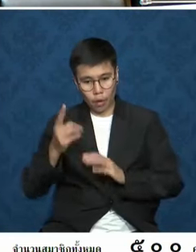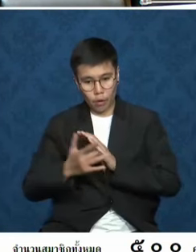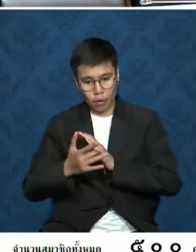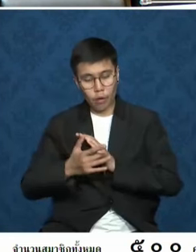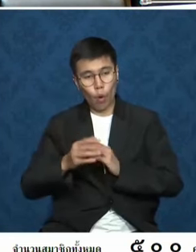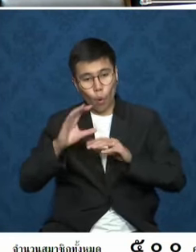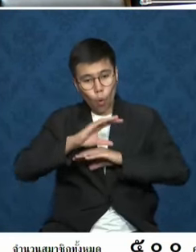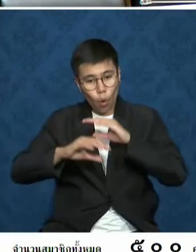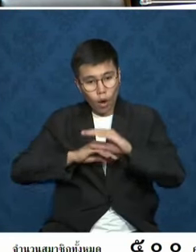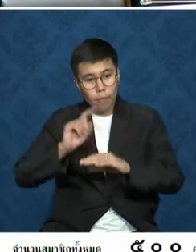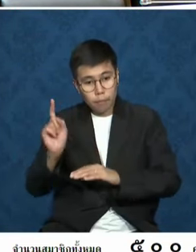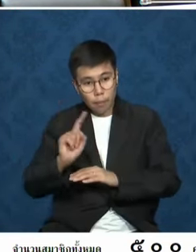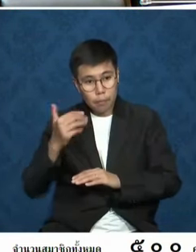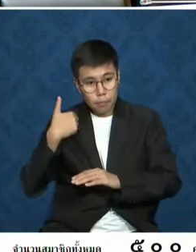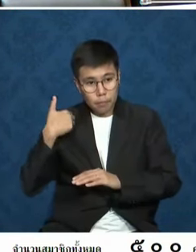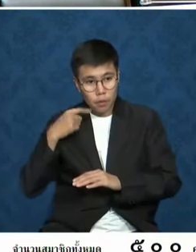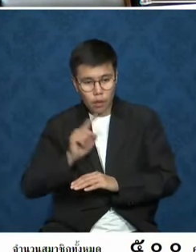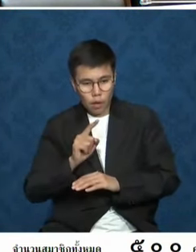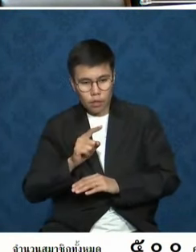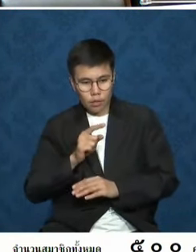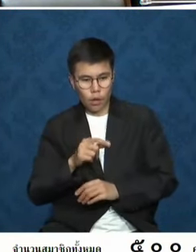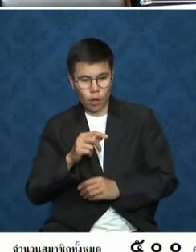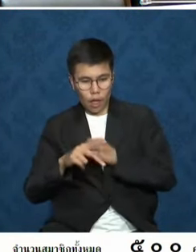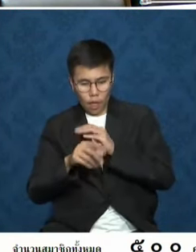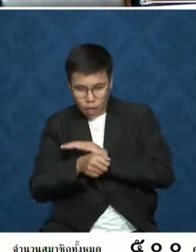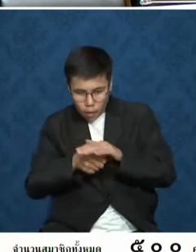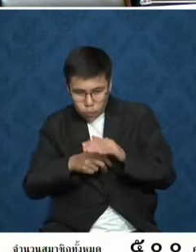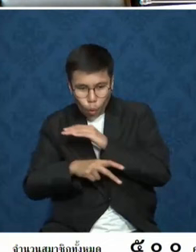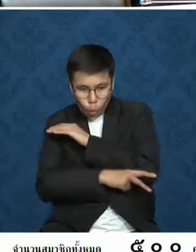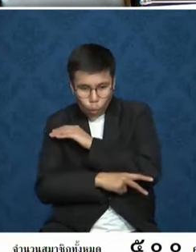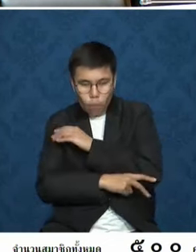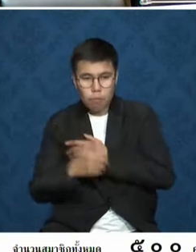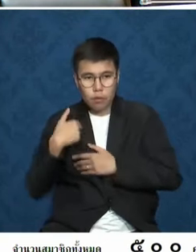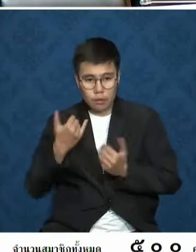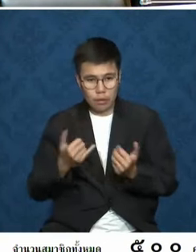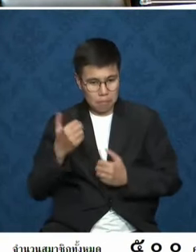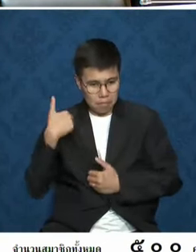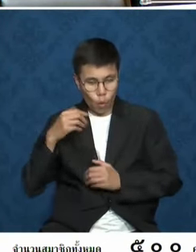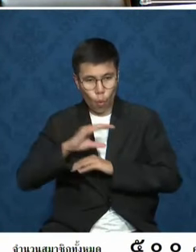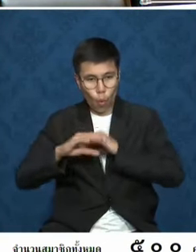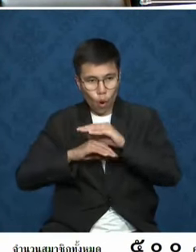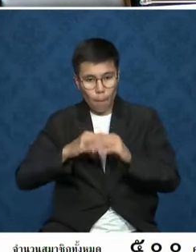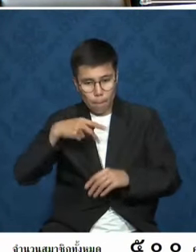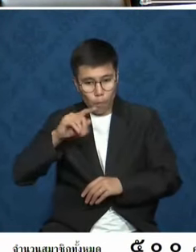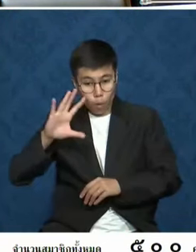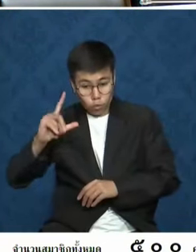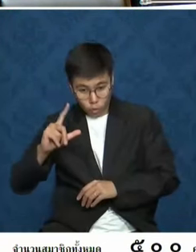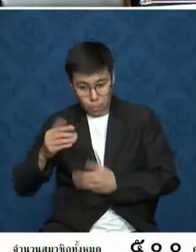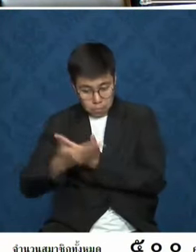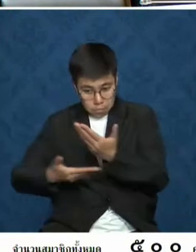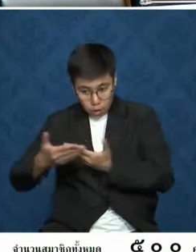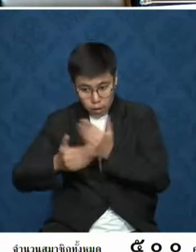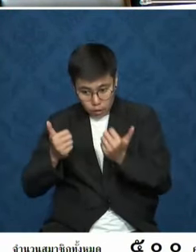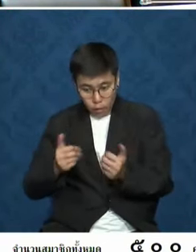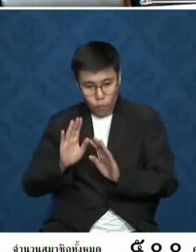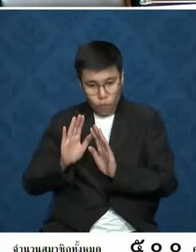โครงการไหน จะมีช่อง ให้ทุตοιหได้มยแ่ไหนซึตอนนี้าก็ทาปับแล้ วมBeโงการอยู่ใ overturnะปารช. betieดิทก็